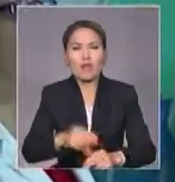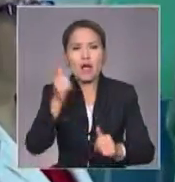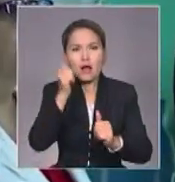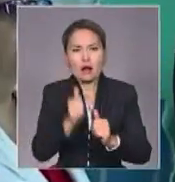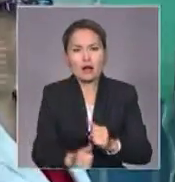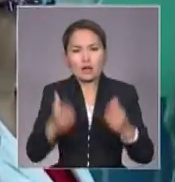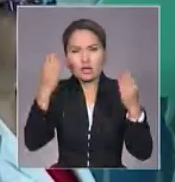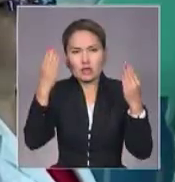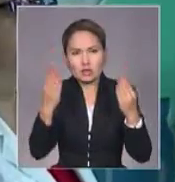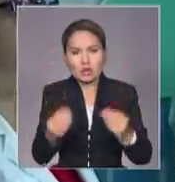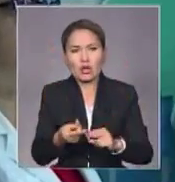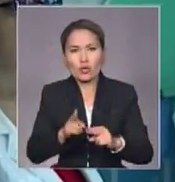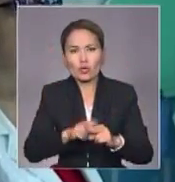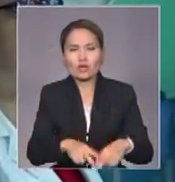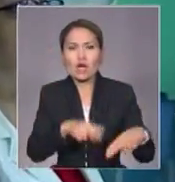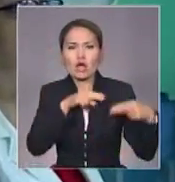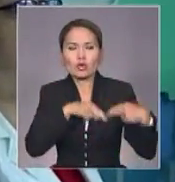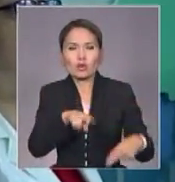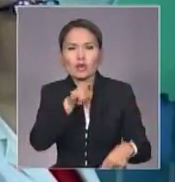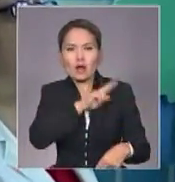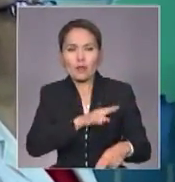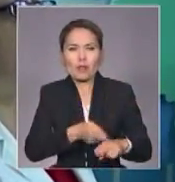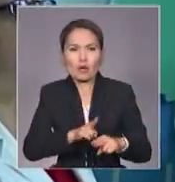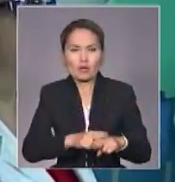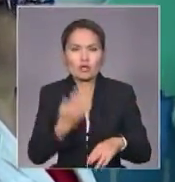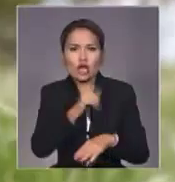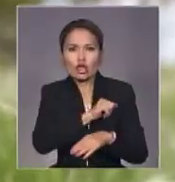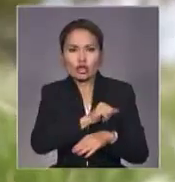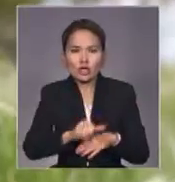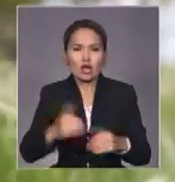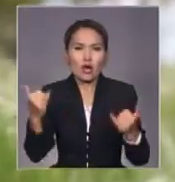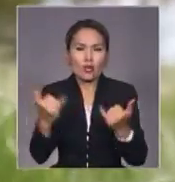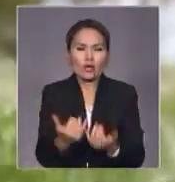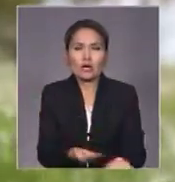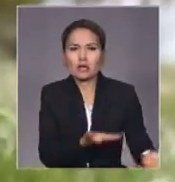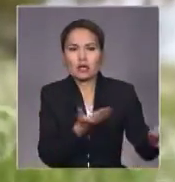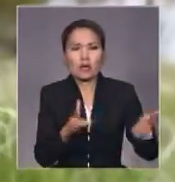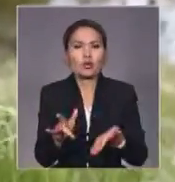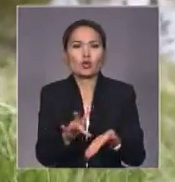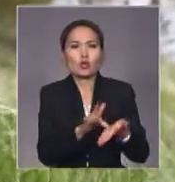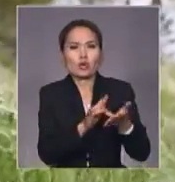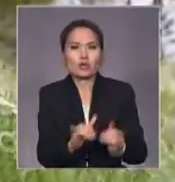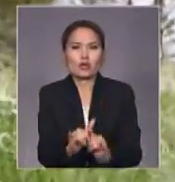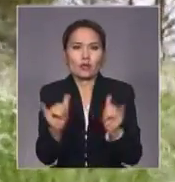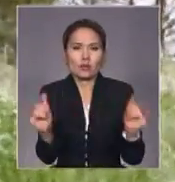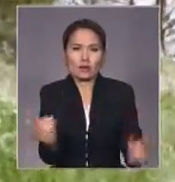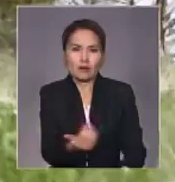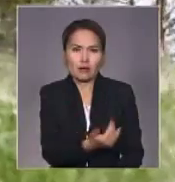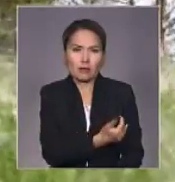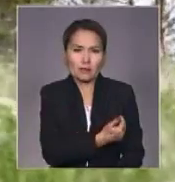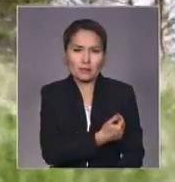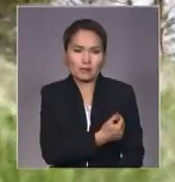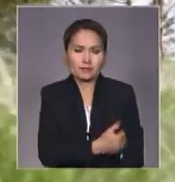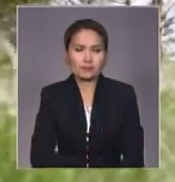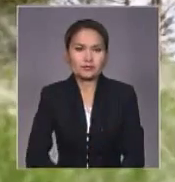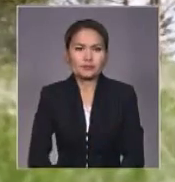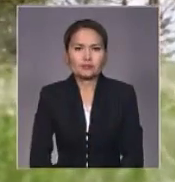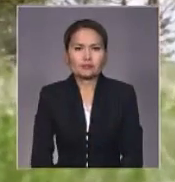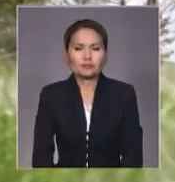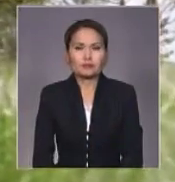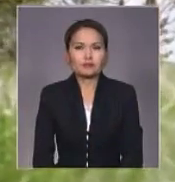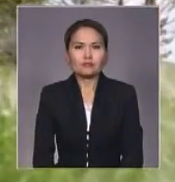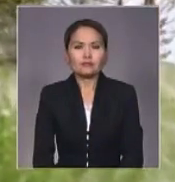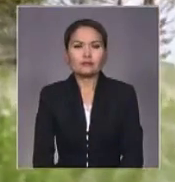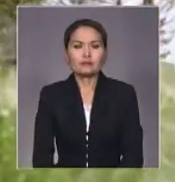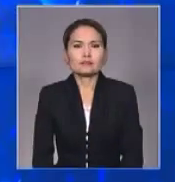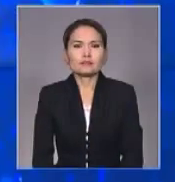қымбат емес. Шілде айында туристердің алғашқы легі келеді деп күтілуде. Мағауия Қалиев, Сергей Трахтенберг, 24 кезет, Қостанай облысы.